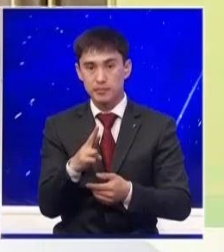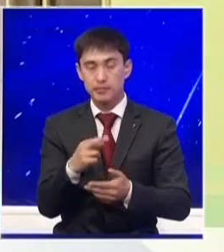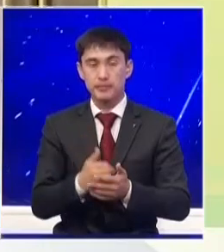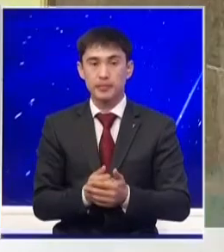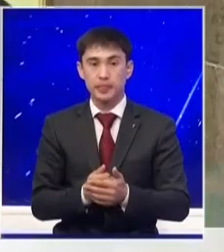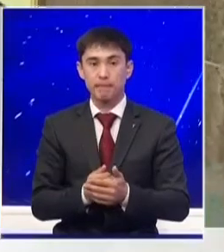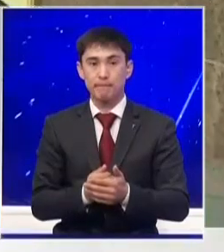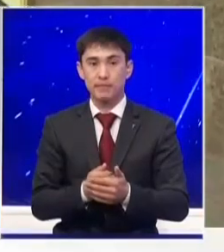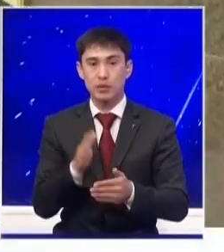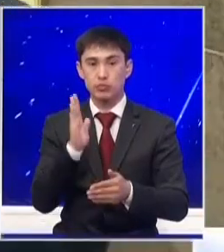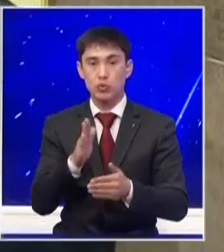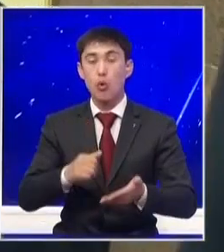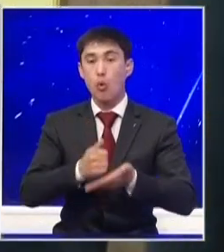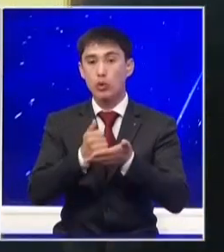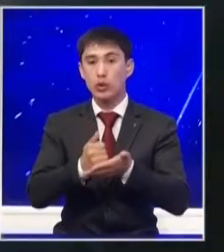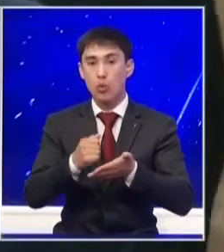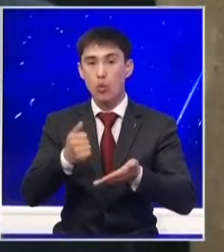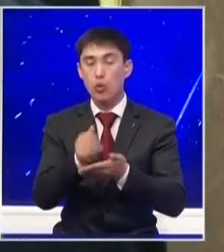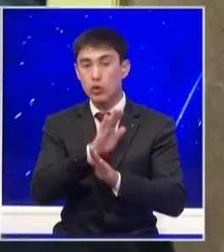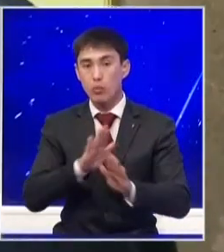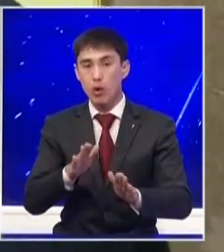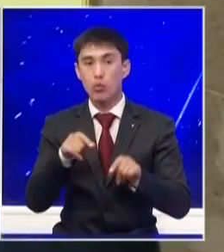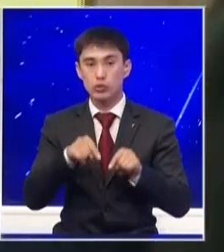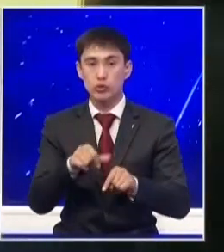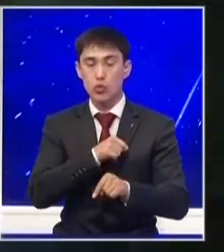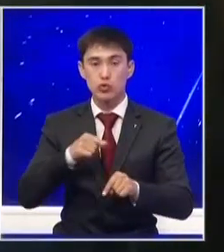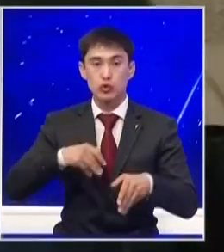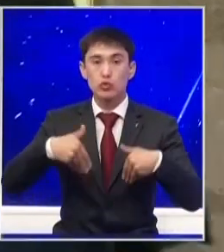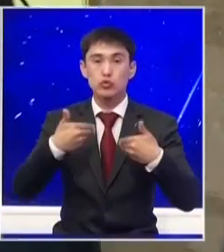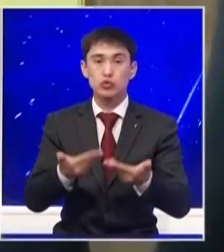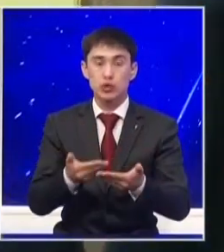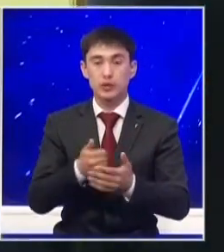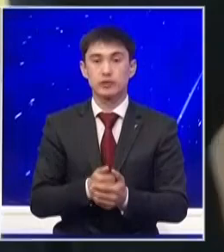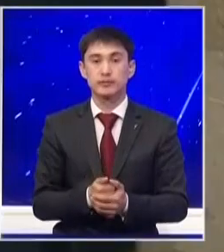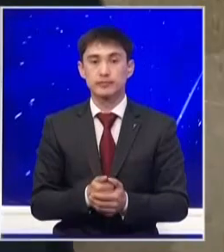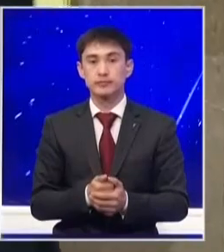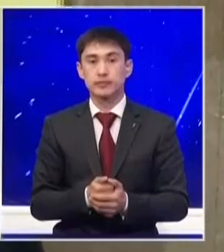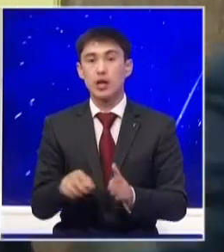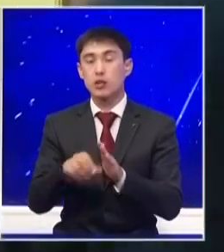оппозициялық фракция құру. Қолдау қолдамау осындағы өзін-өзі ұсынған